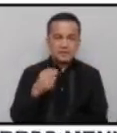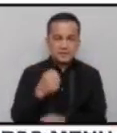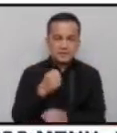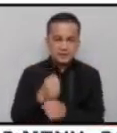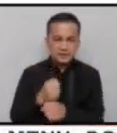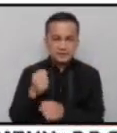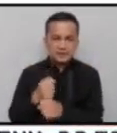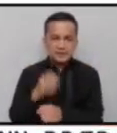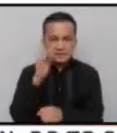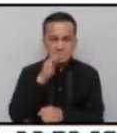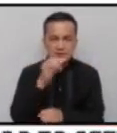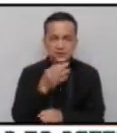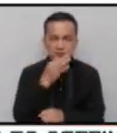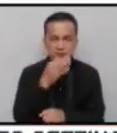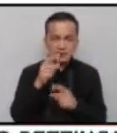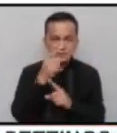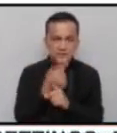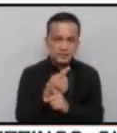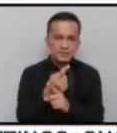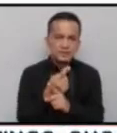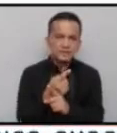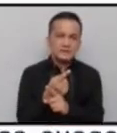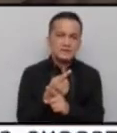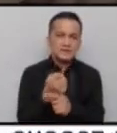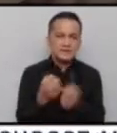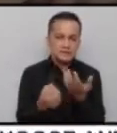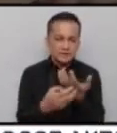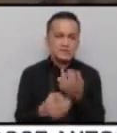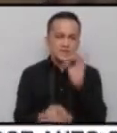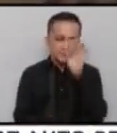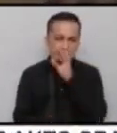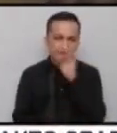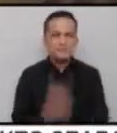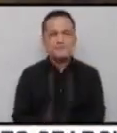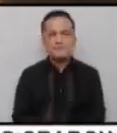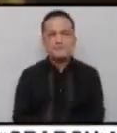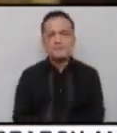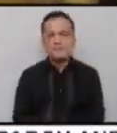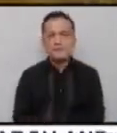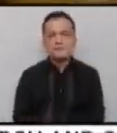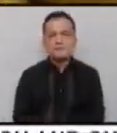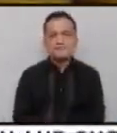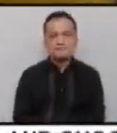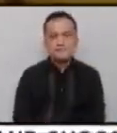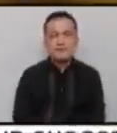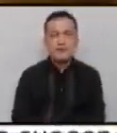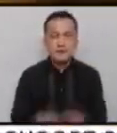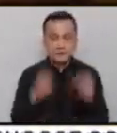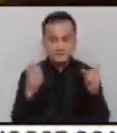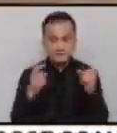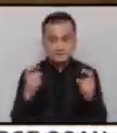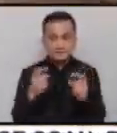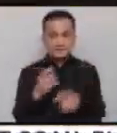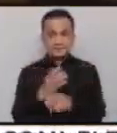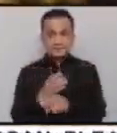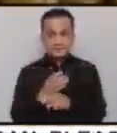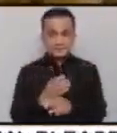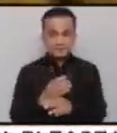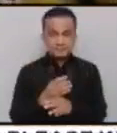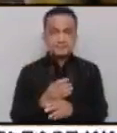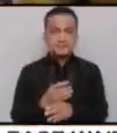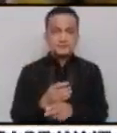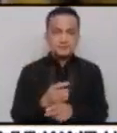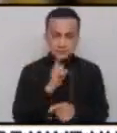Food Month o buwan ng kalutong Pilipino. Layunin ng selebrasyon na ito na mapangalagaan at masigurado